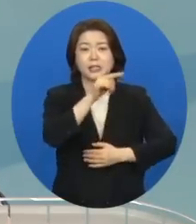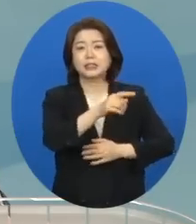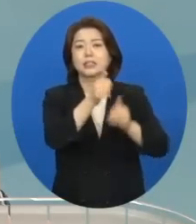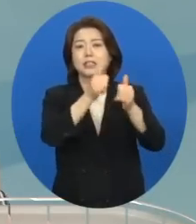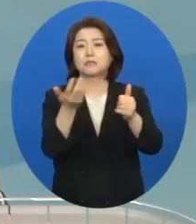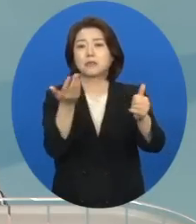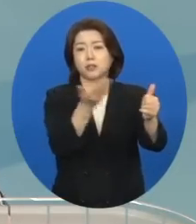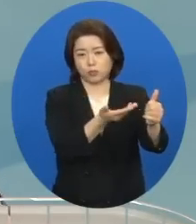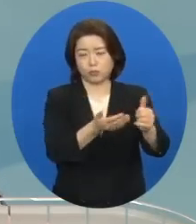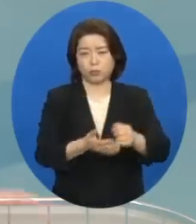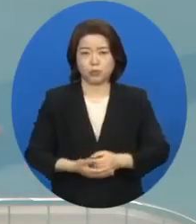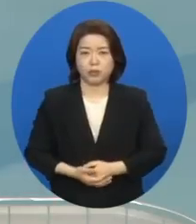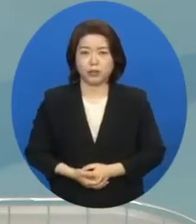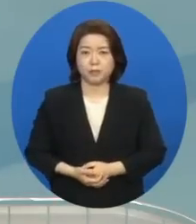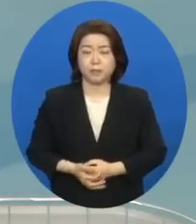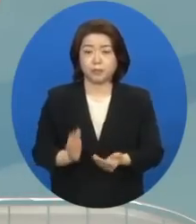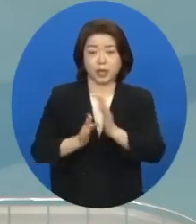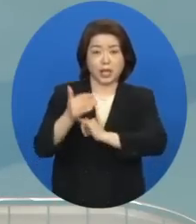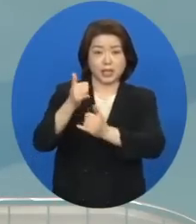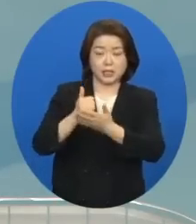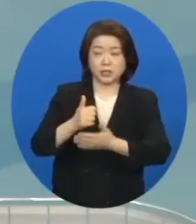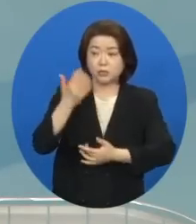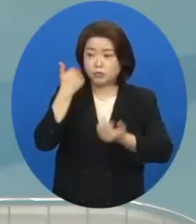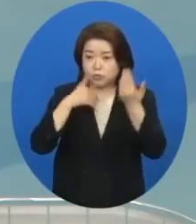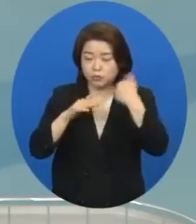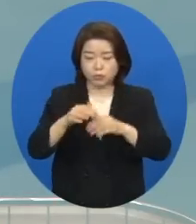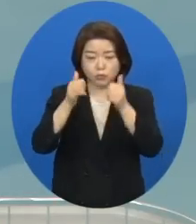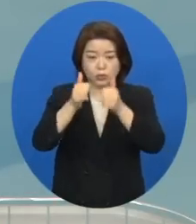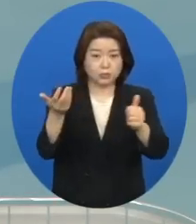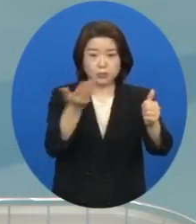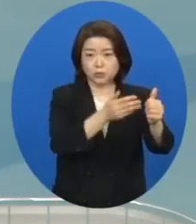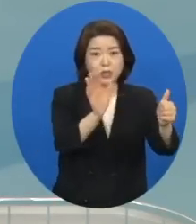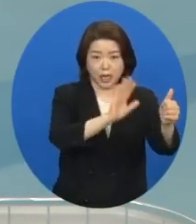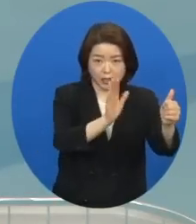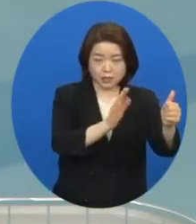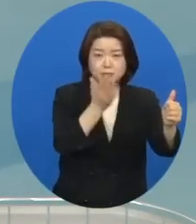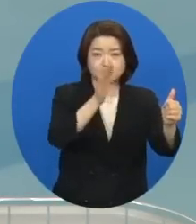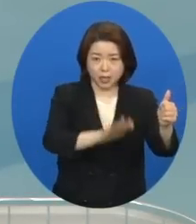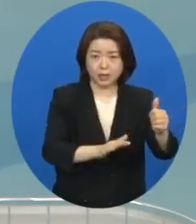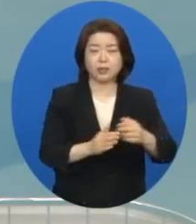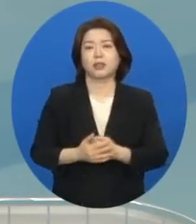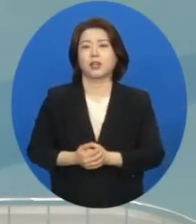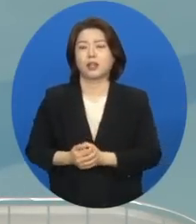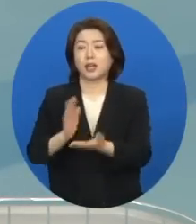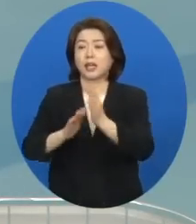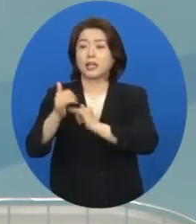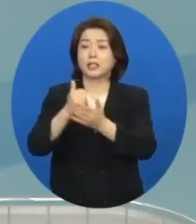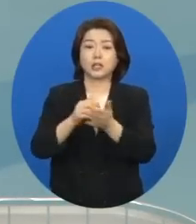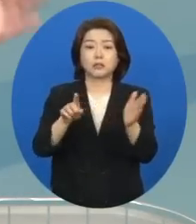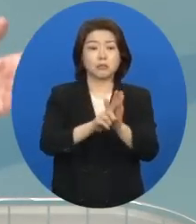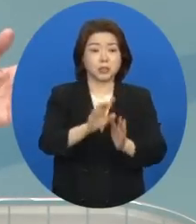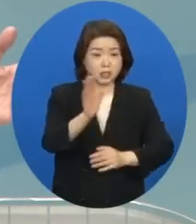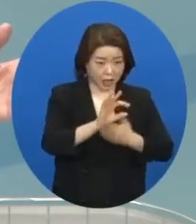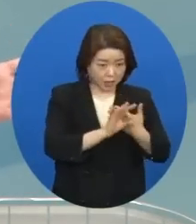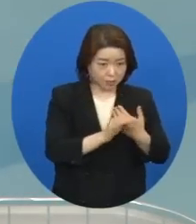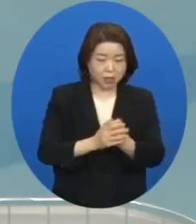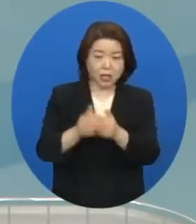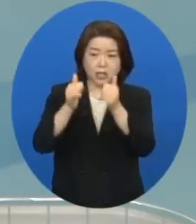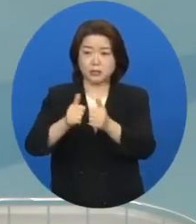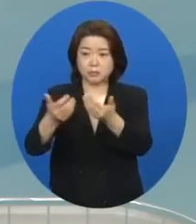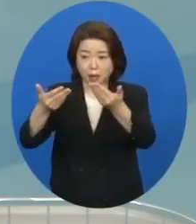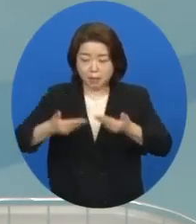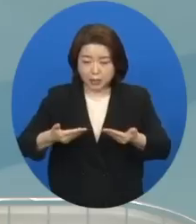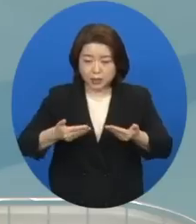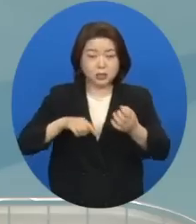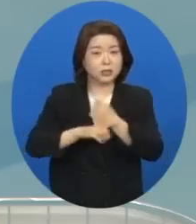것이다. 예수님은 어느 누구도 심판하지 않으시는데 예수를 믿지 않으면 심판을 받는다는 건